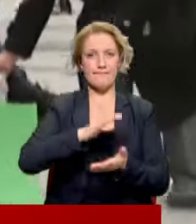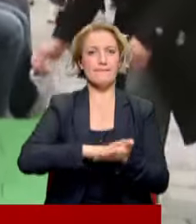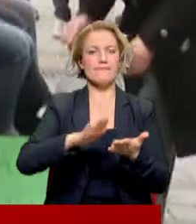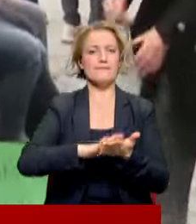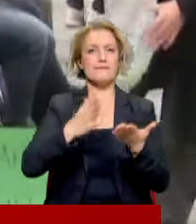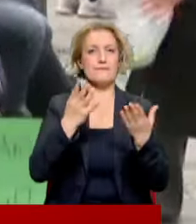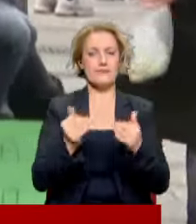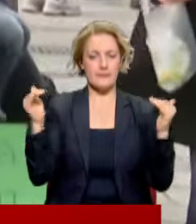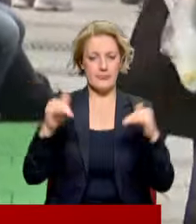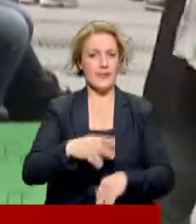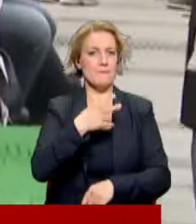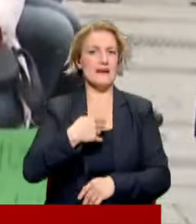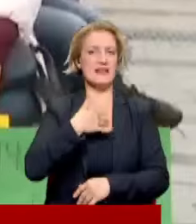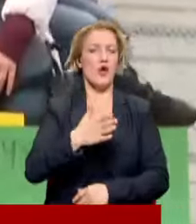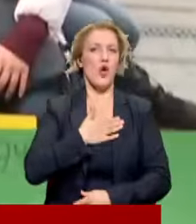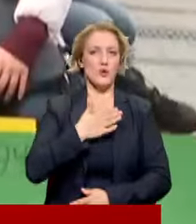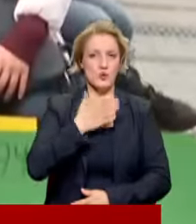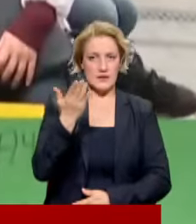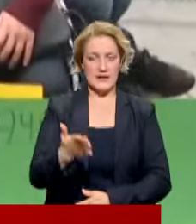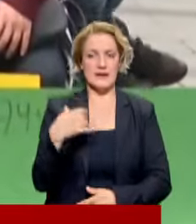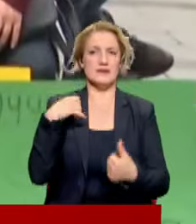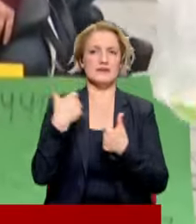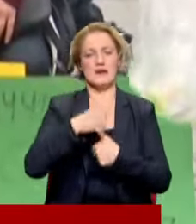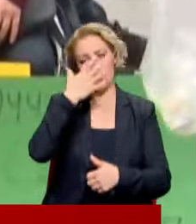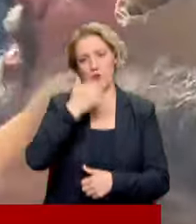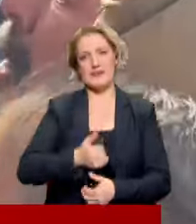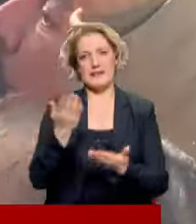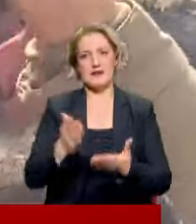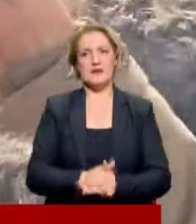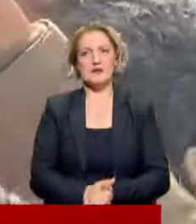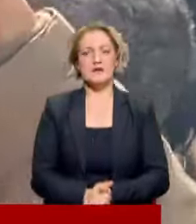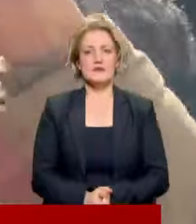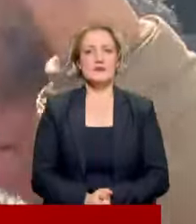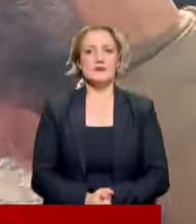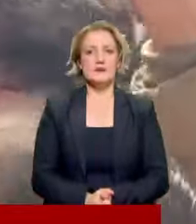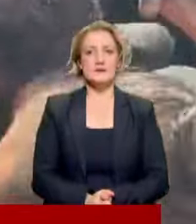düzenli olarak geldikleri belediyenin önünde yine nöbetteler.